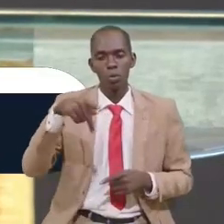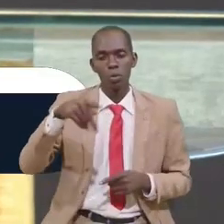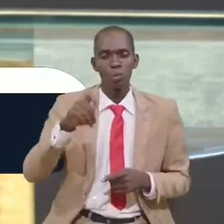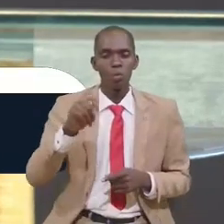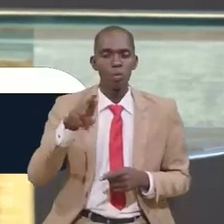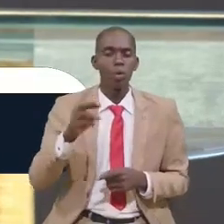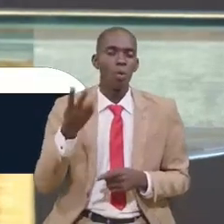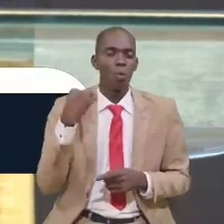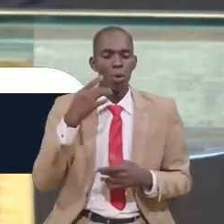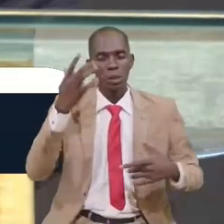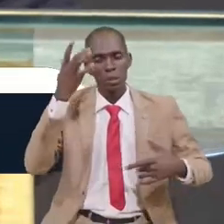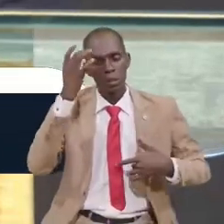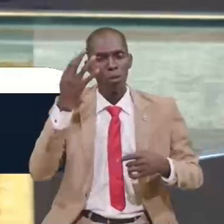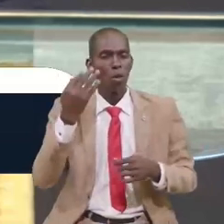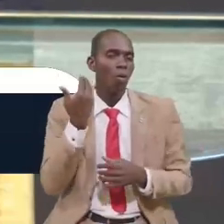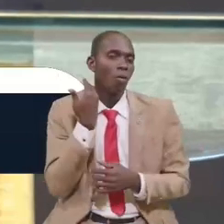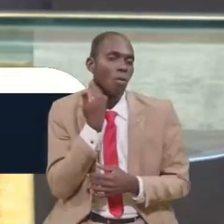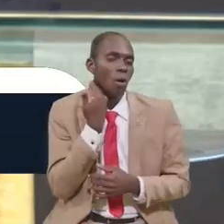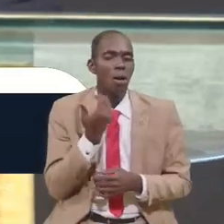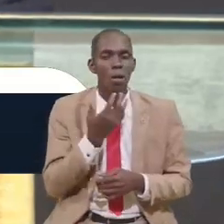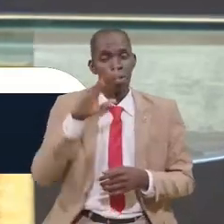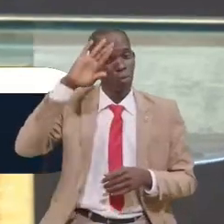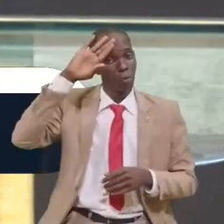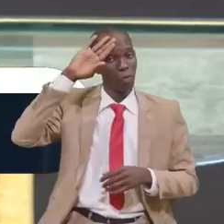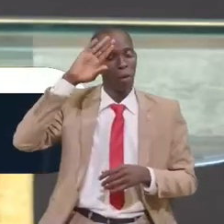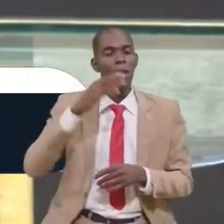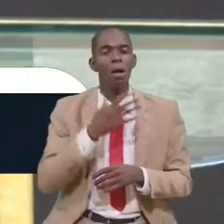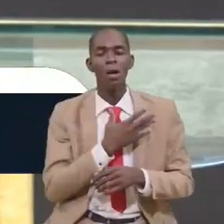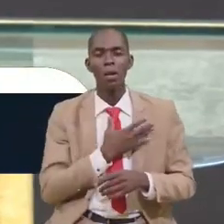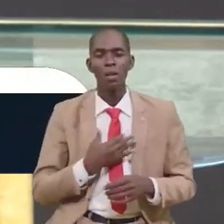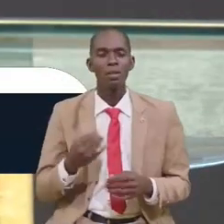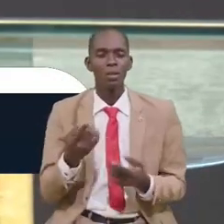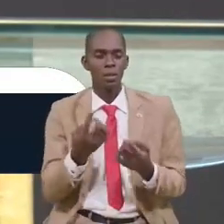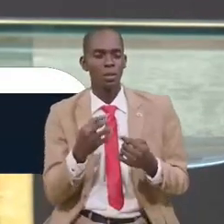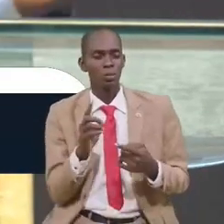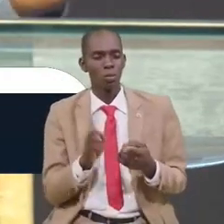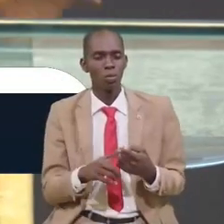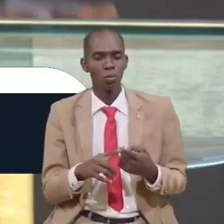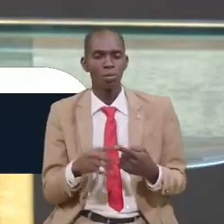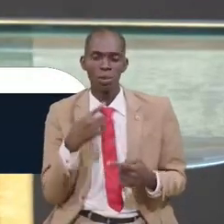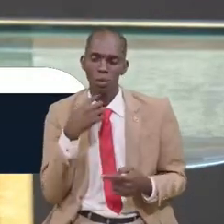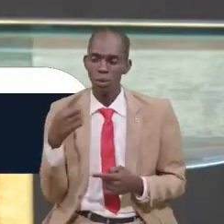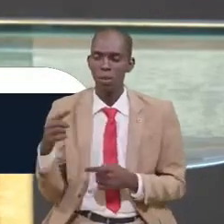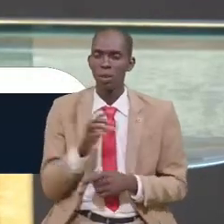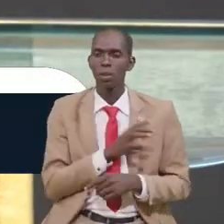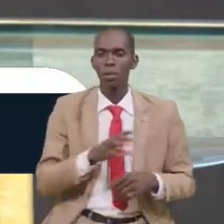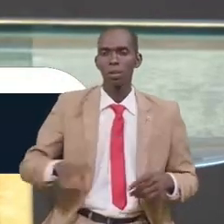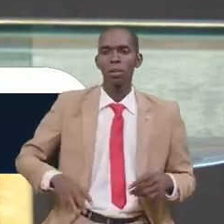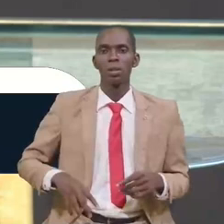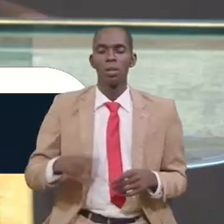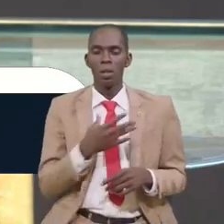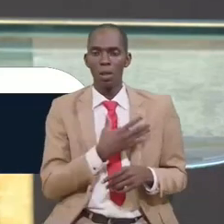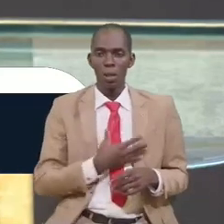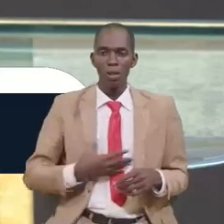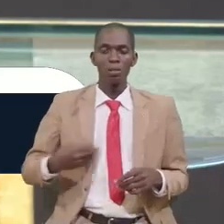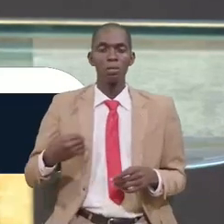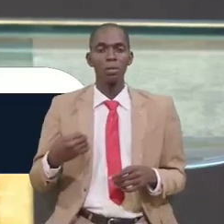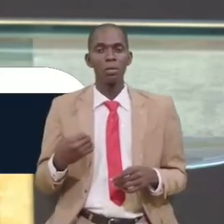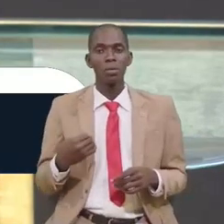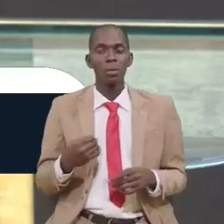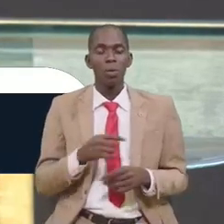fiévreuse. Et on lui a dit ça. Ils n'ont pas dit que non, il va savoir, lui-même va le voir. Lorsque vous